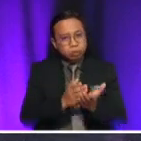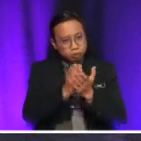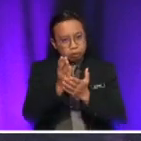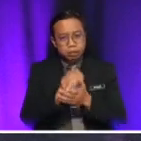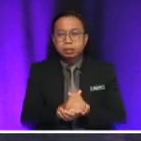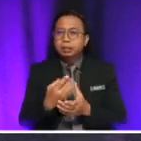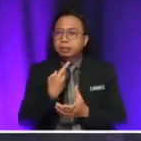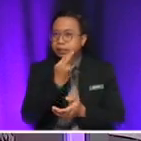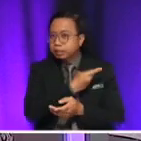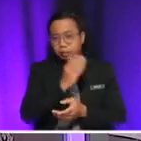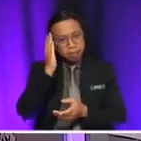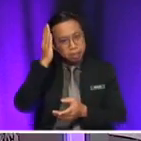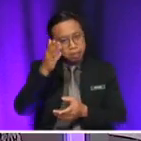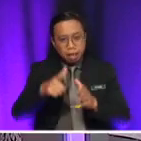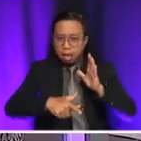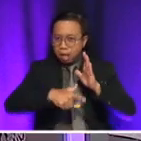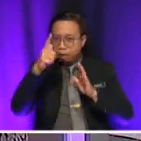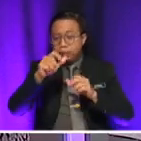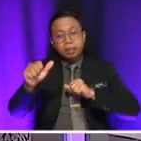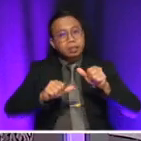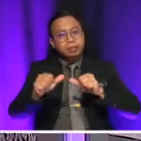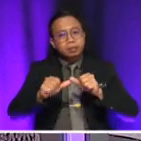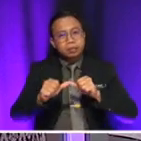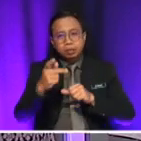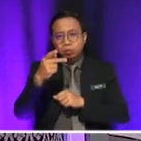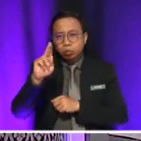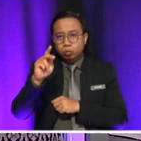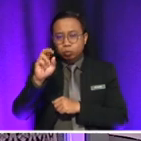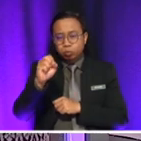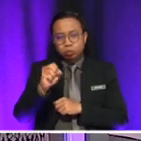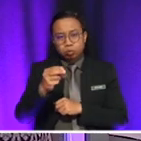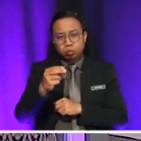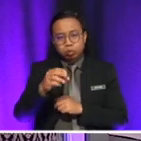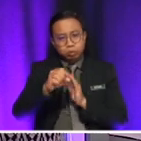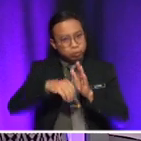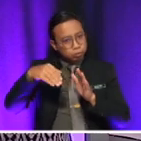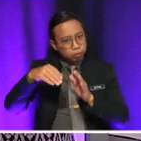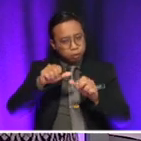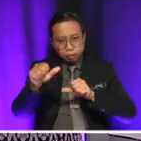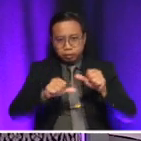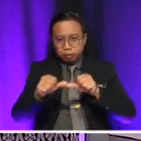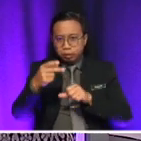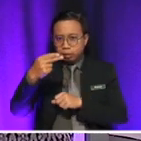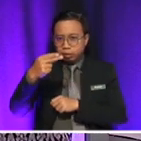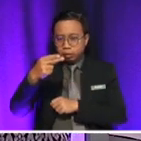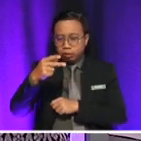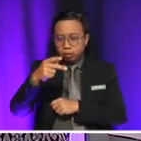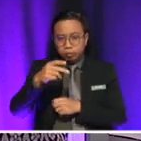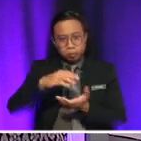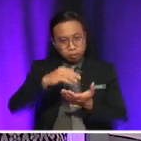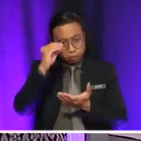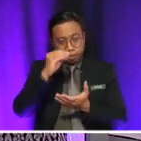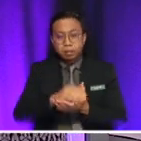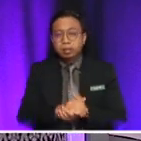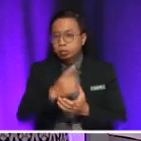kita akan lebih kepada activity pengukuhan Tapi sebelum kita masuk kepada activity pengukuhan Izinkan saya